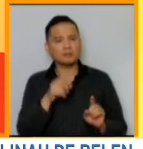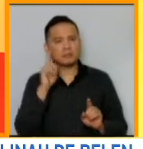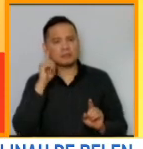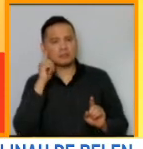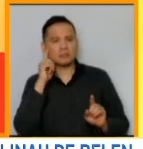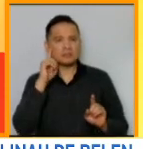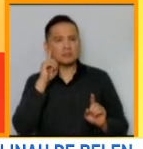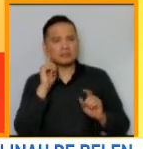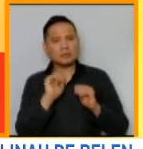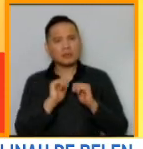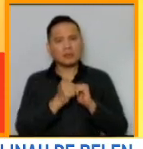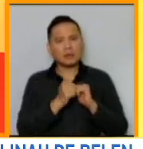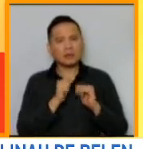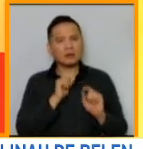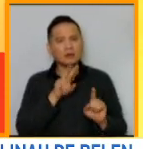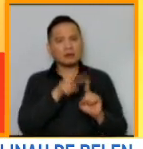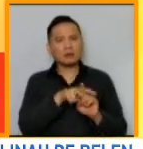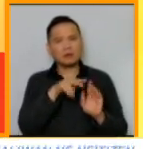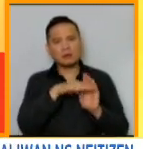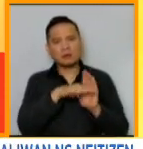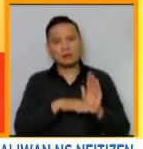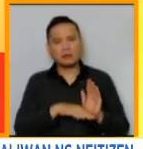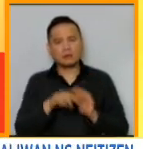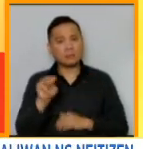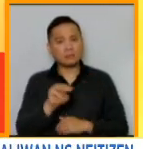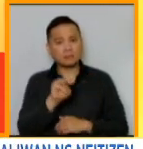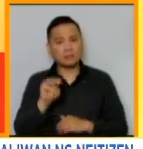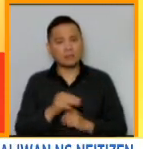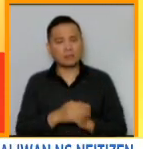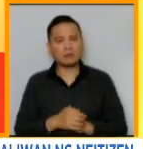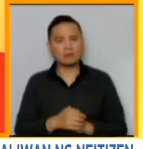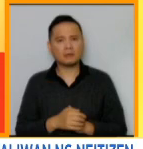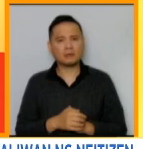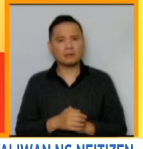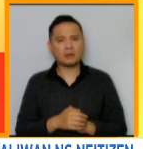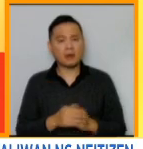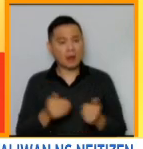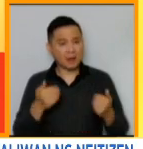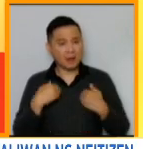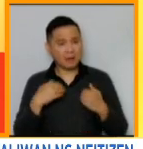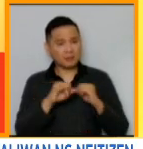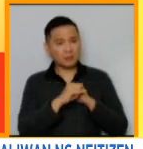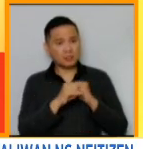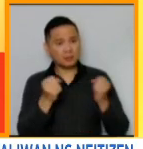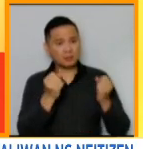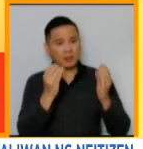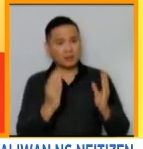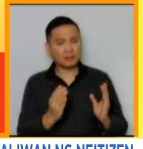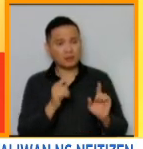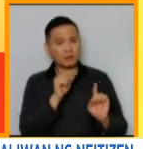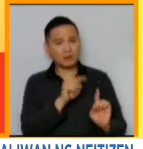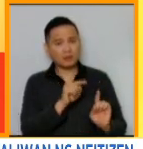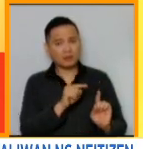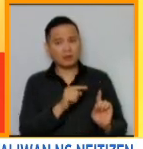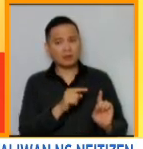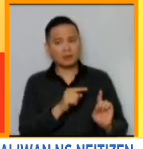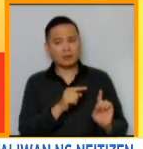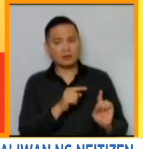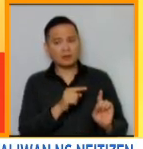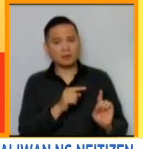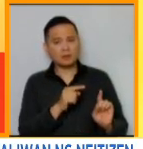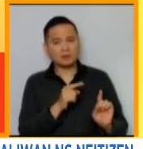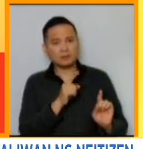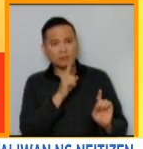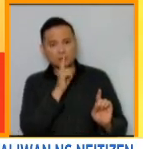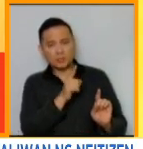sa darating na Lunes, no? Pero may mga ilang driver na ba dyan na nagmungkahi na man lang, no? Kung paano nila ipapatupad yan, paano